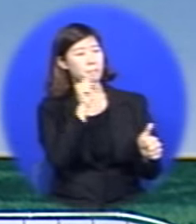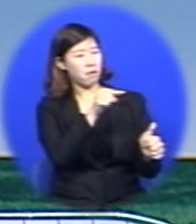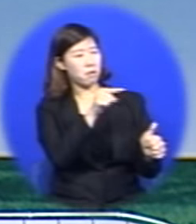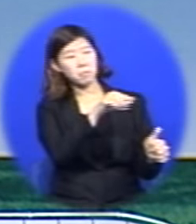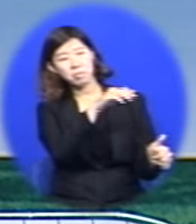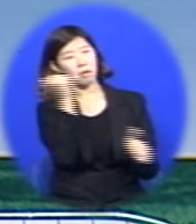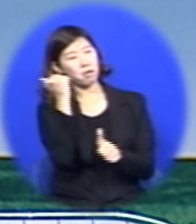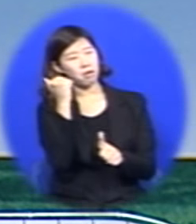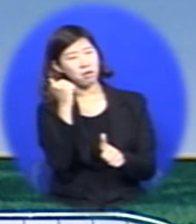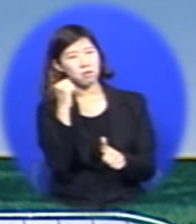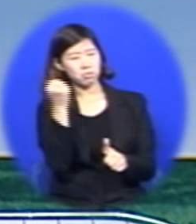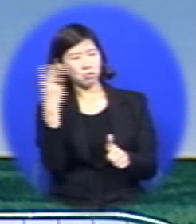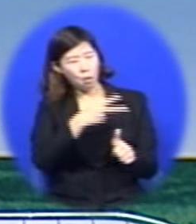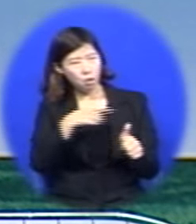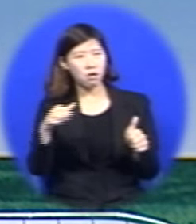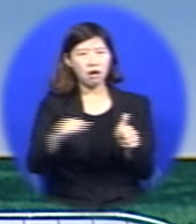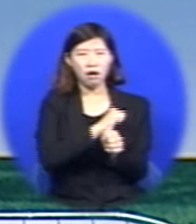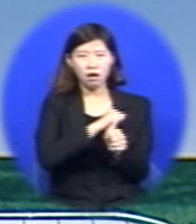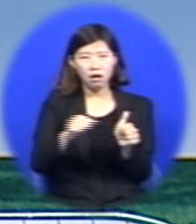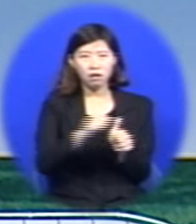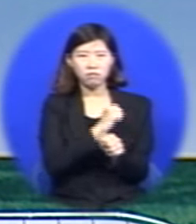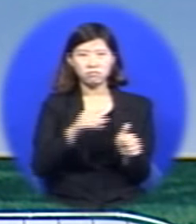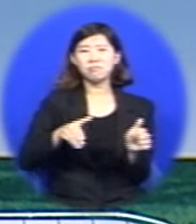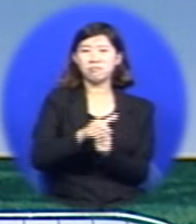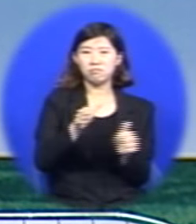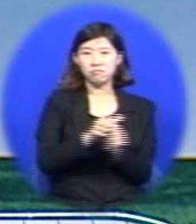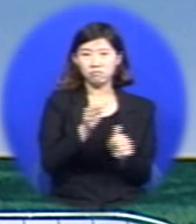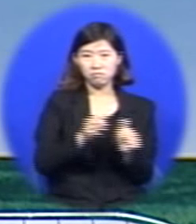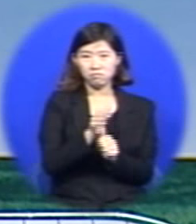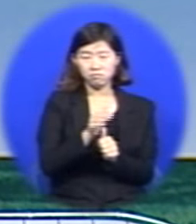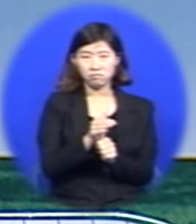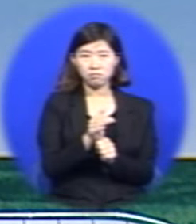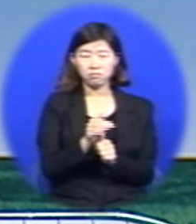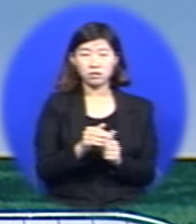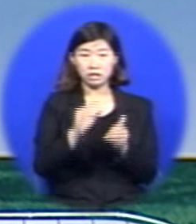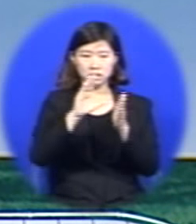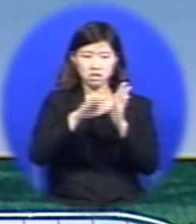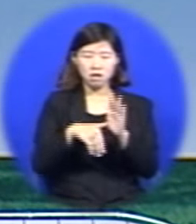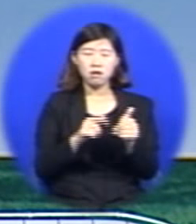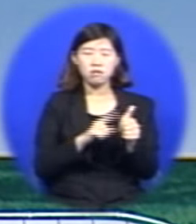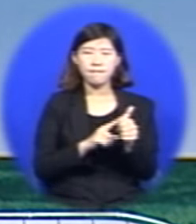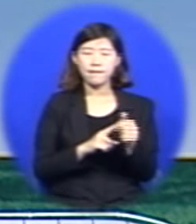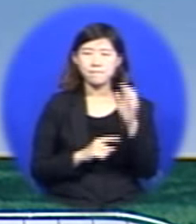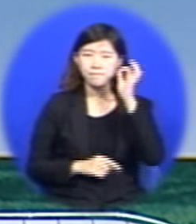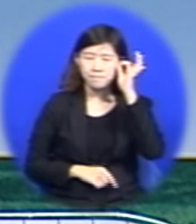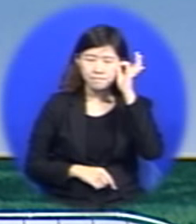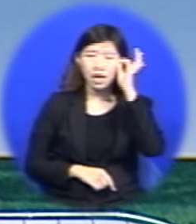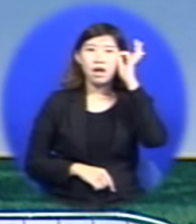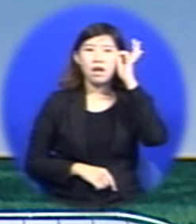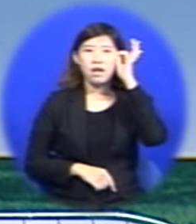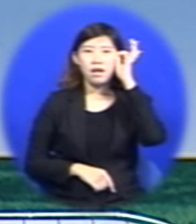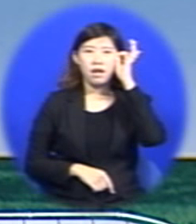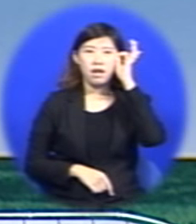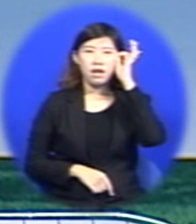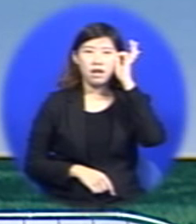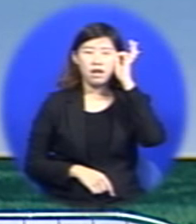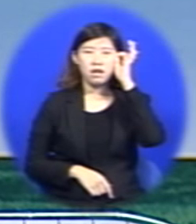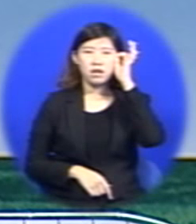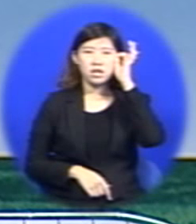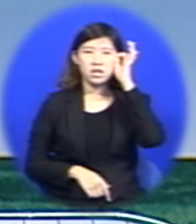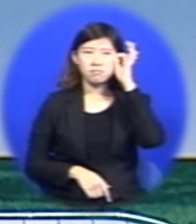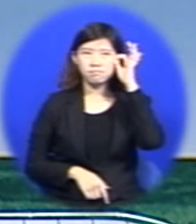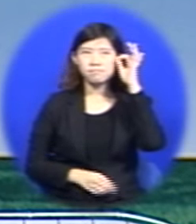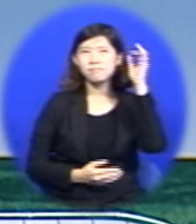괴롭힙니다. 그때 이 유진 피터슨의 머리에 번쩍하면서